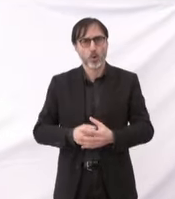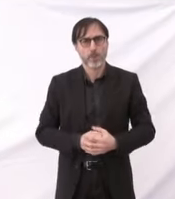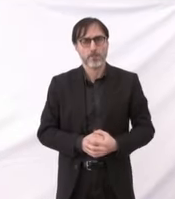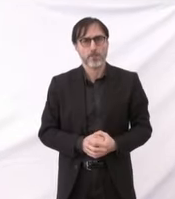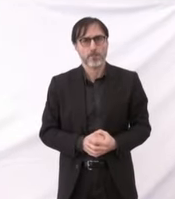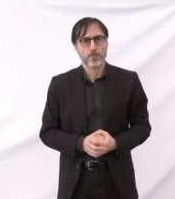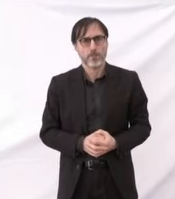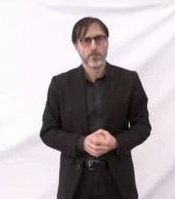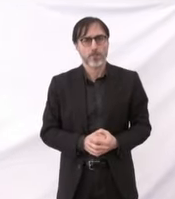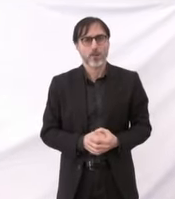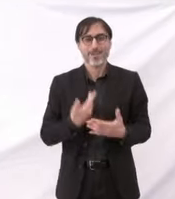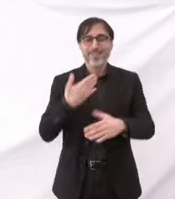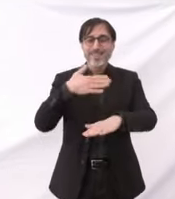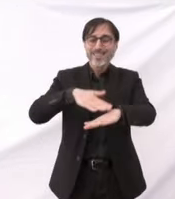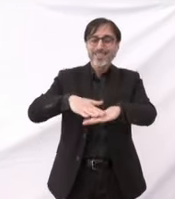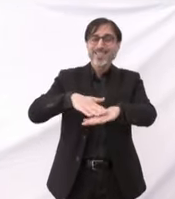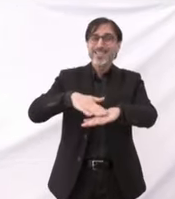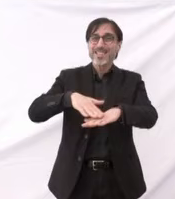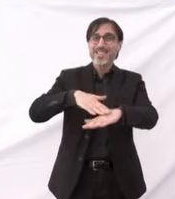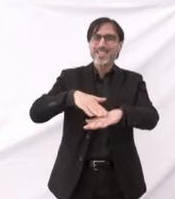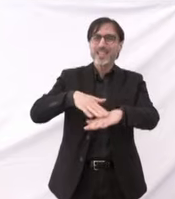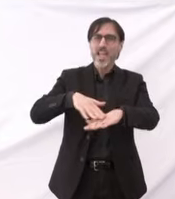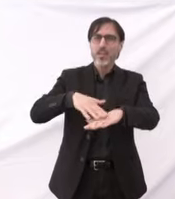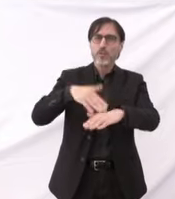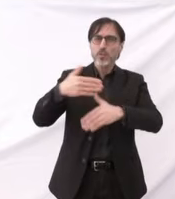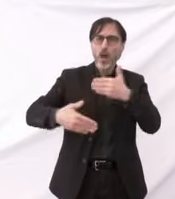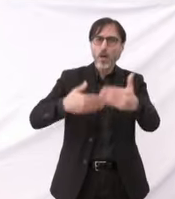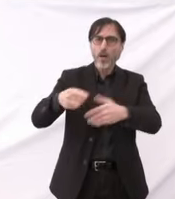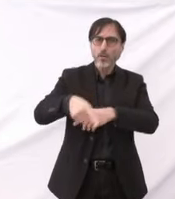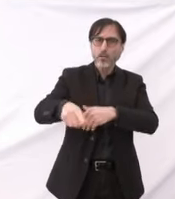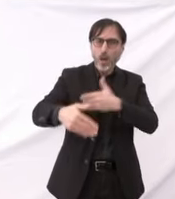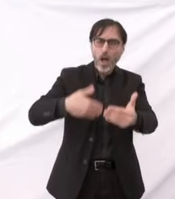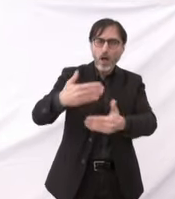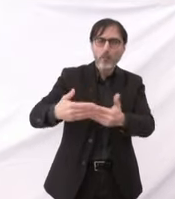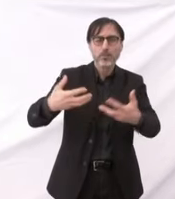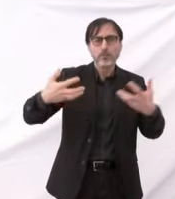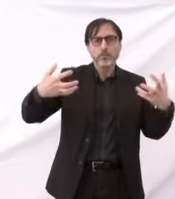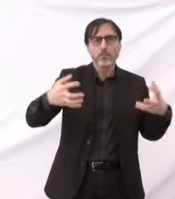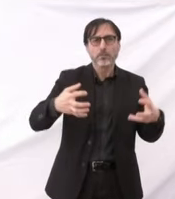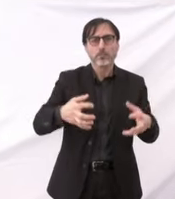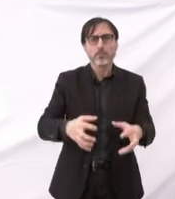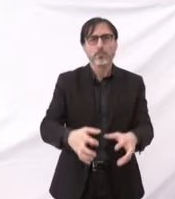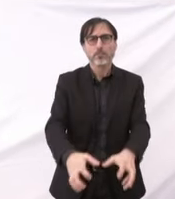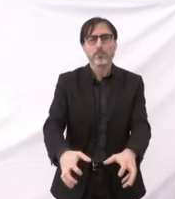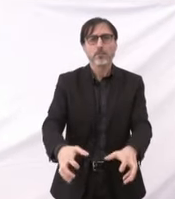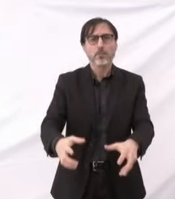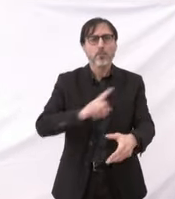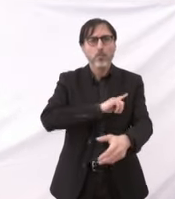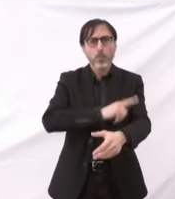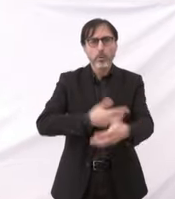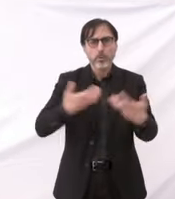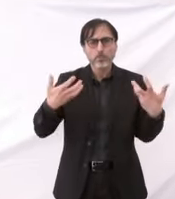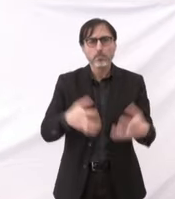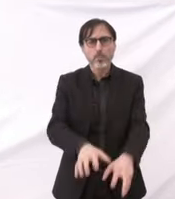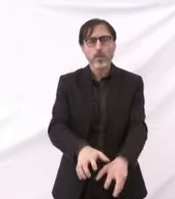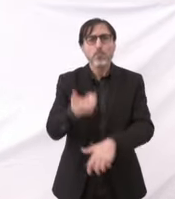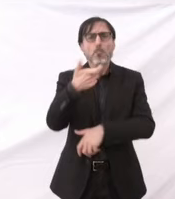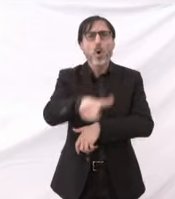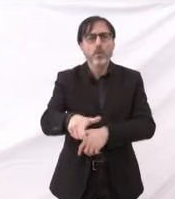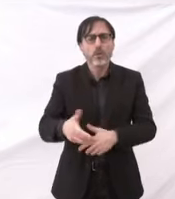che hanno depotenziato il servizio che tu porti avanti. Ma perché doveva essere depotenziato il servizio?